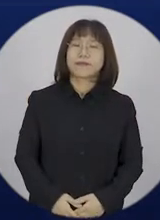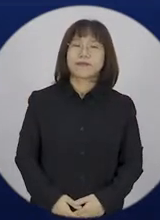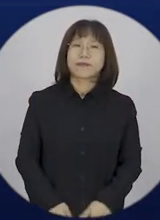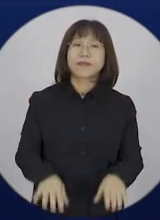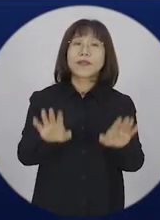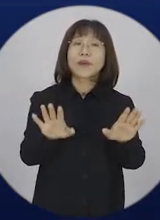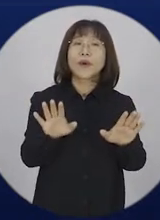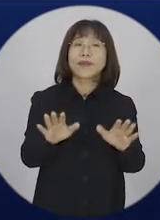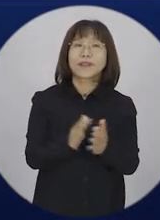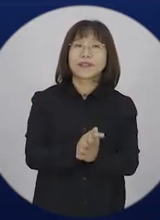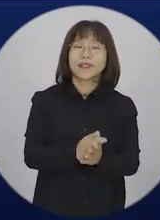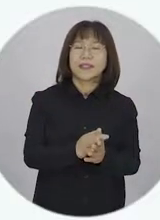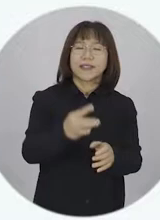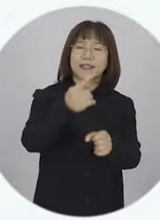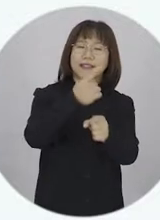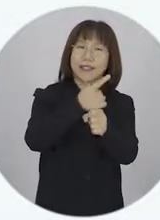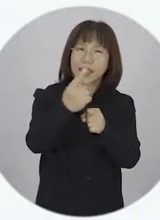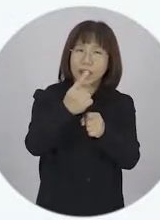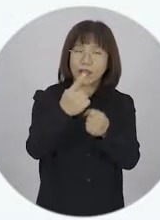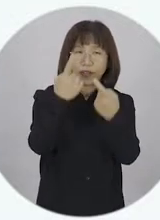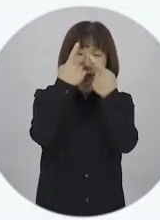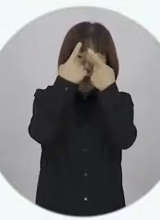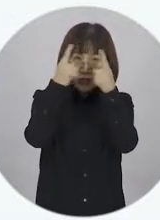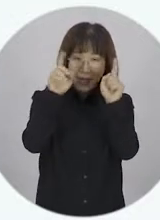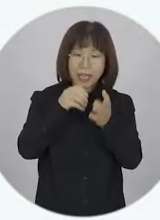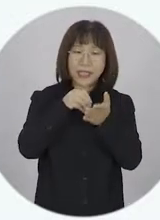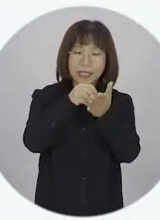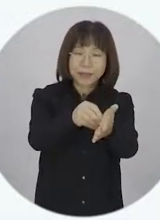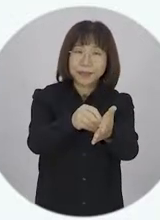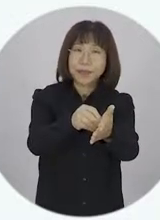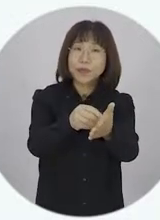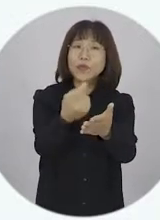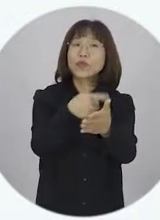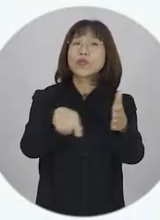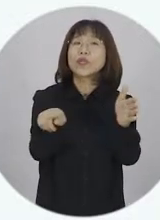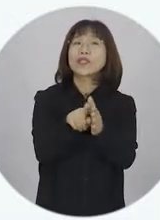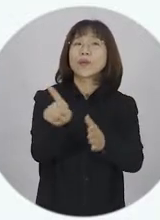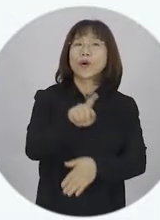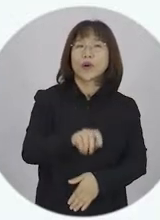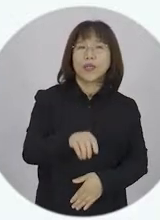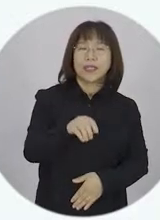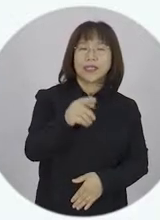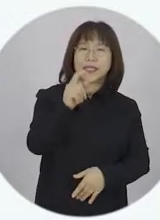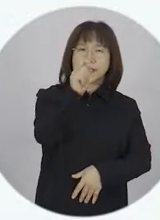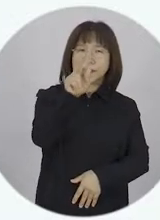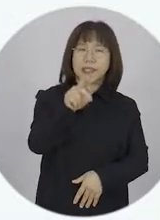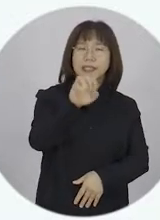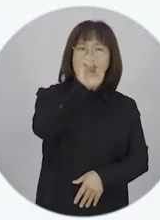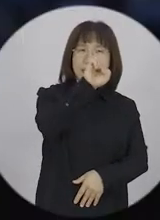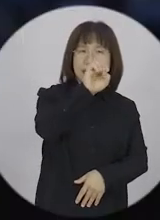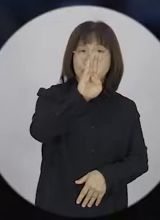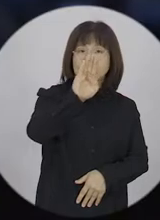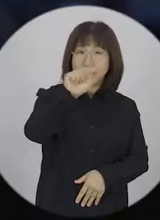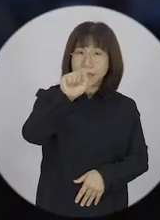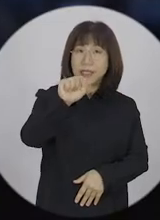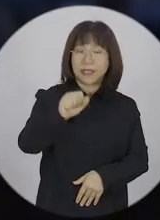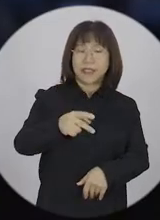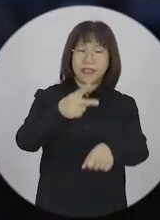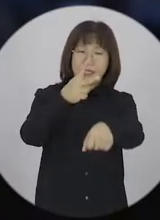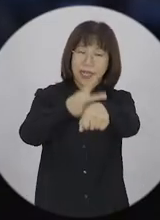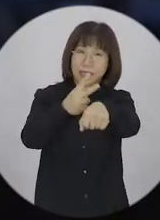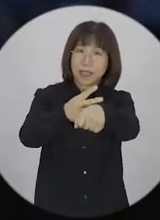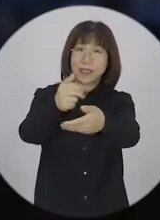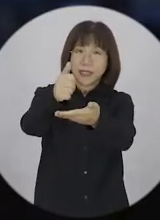진행됩니다 이번 2022 학년도 대입 정시 설명에는 아는 만큼 보이는 입시에 기술